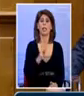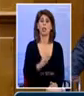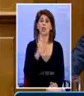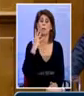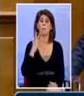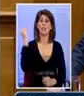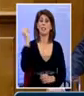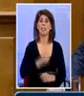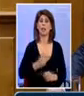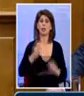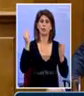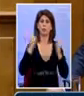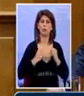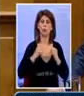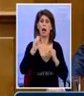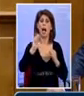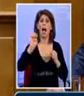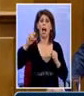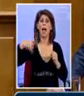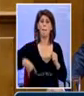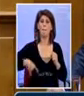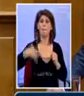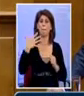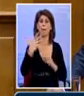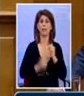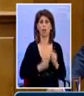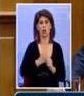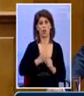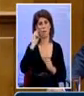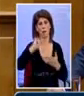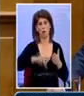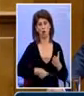25% απώλεια του ακαθάριστου εγχώριου προϊόντος 5 χρόνια μνημονίου.